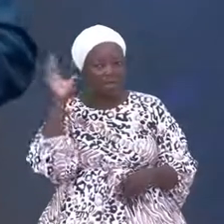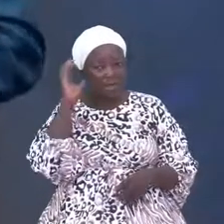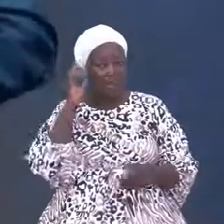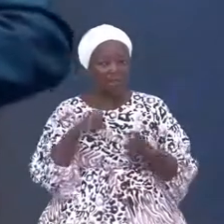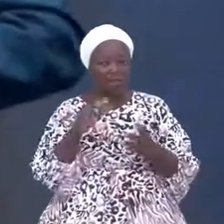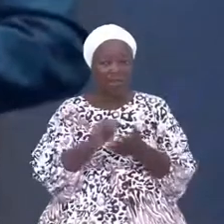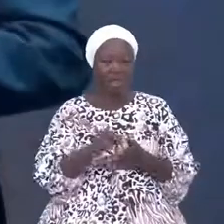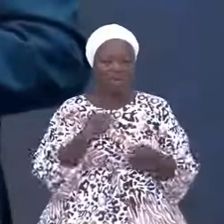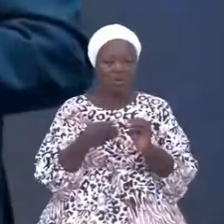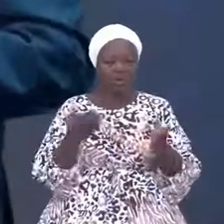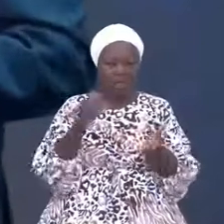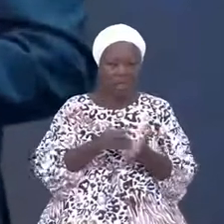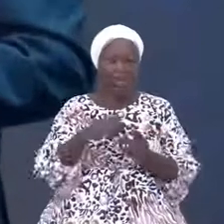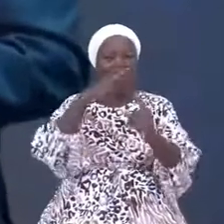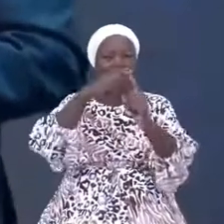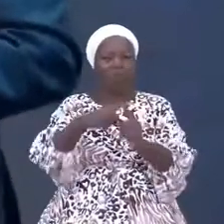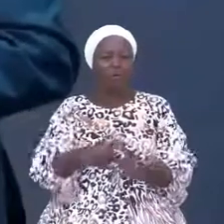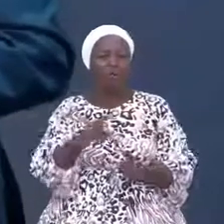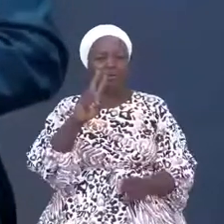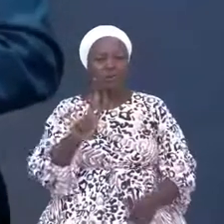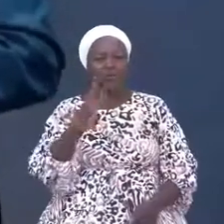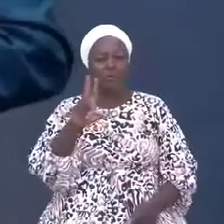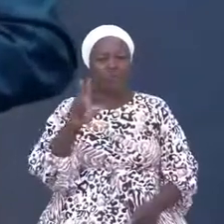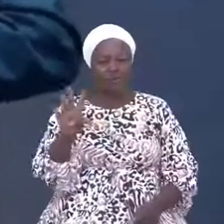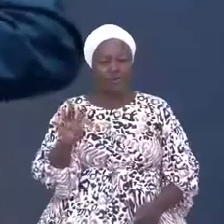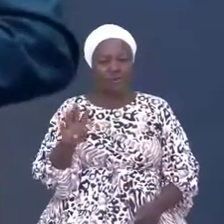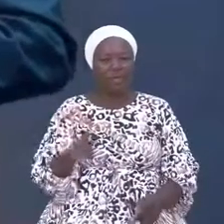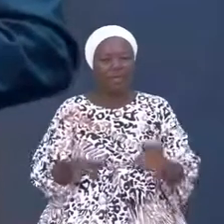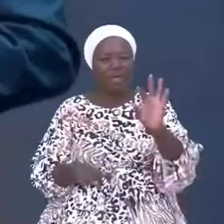Je répète le numéro, plus 234,